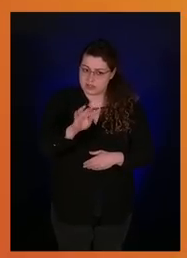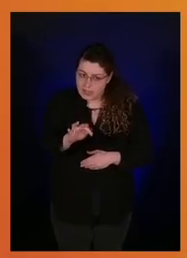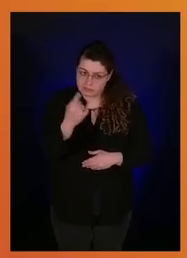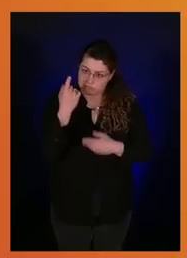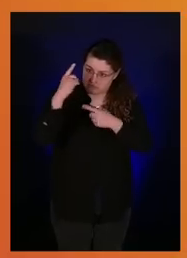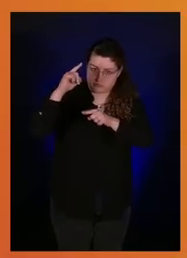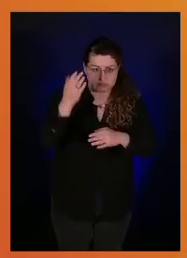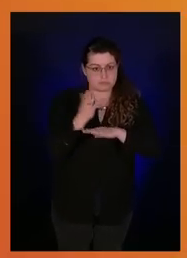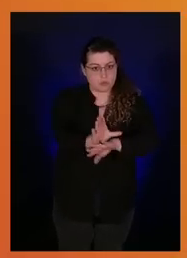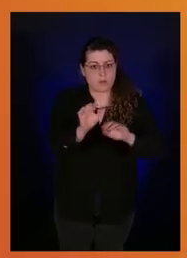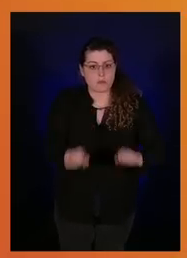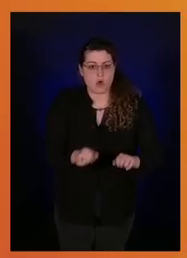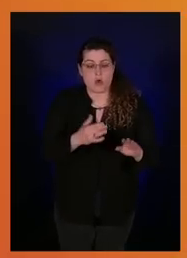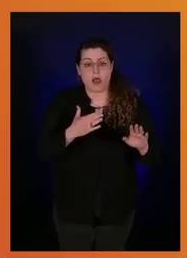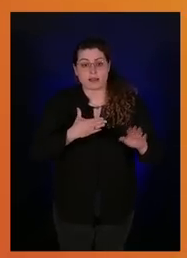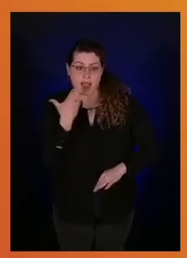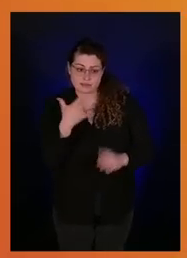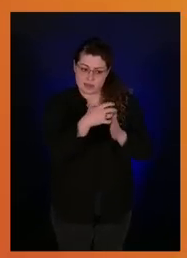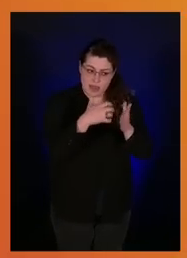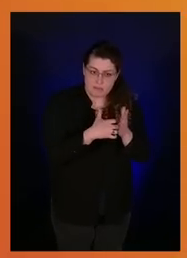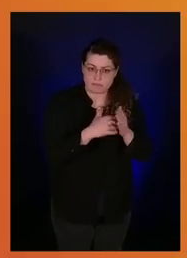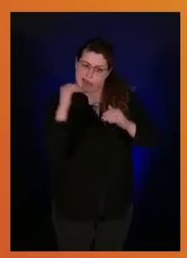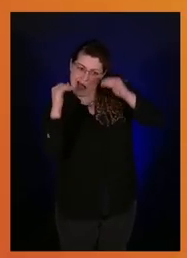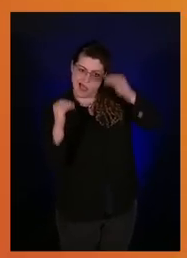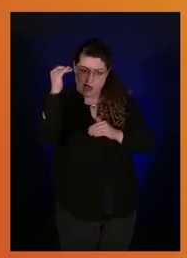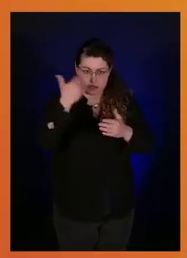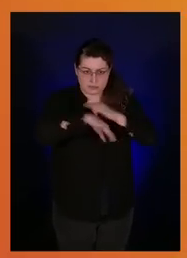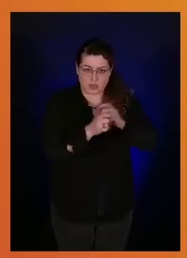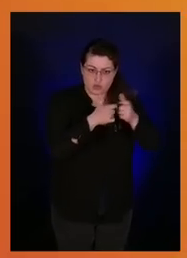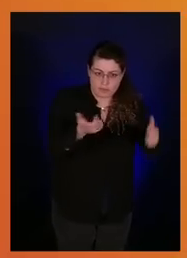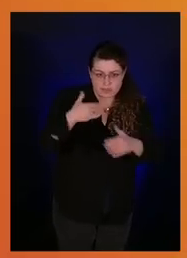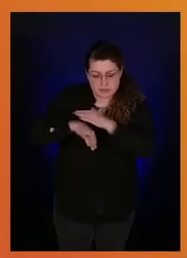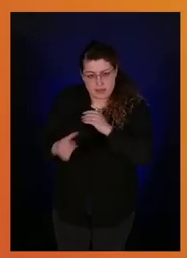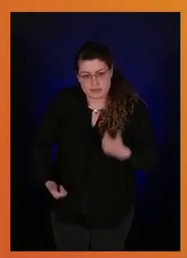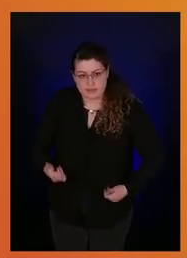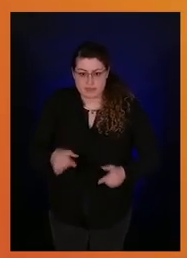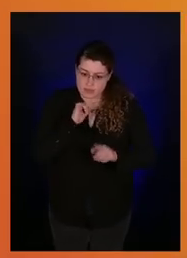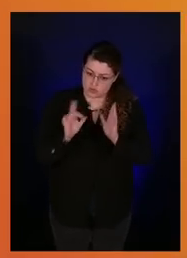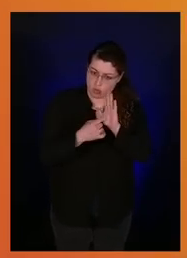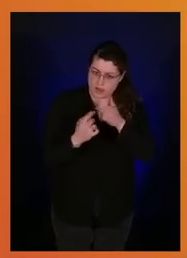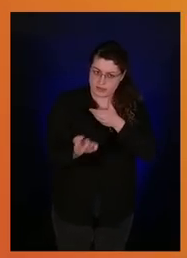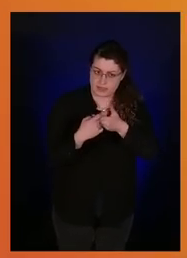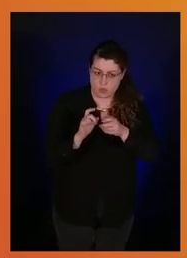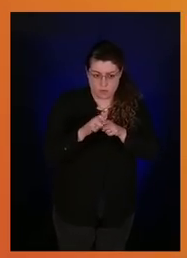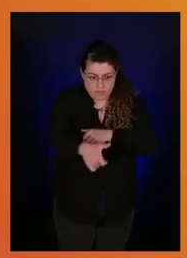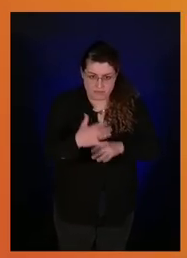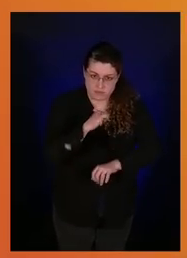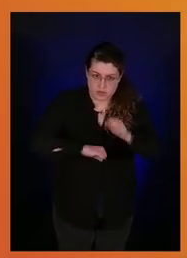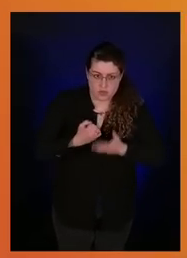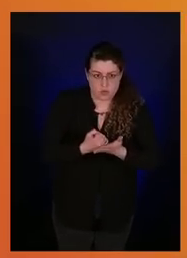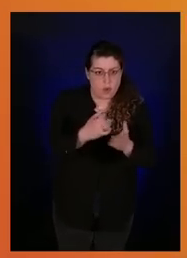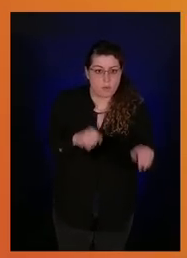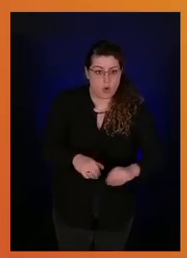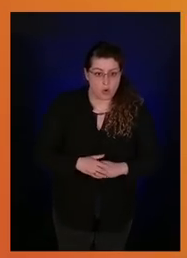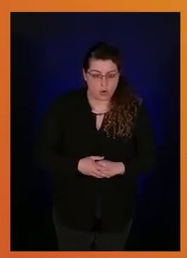et de faire que, par le rapport de force dans les entreprises et les services, on ait des droits syndicaux qui nous permettent de venir aider notre organisation. Sur